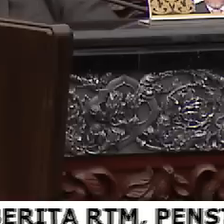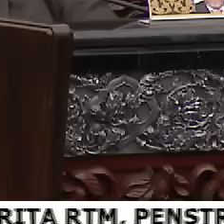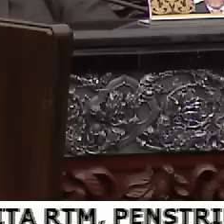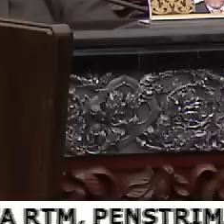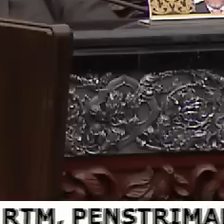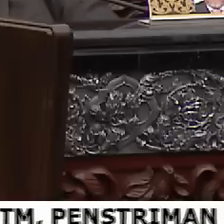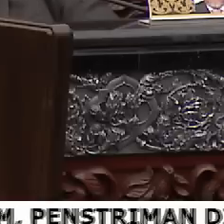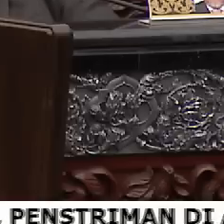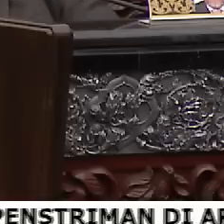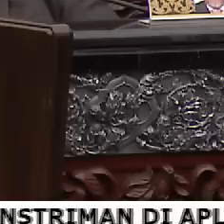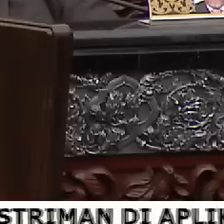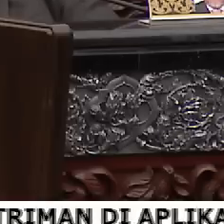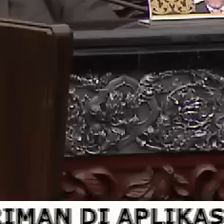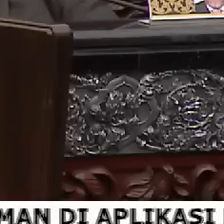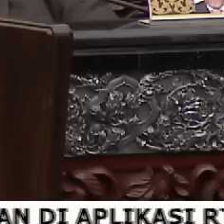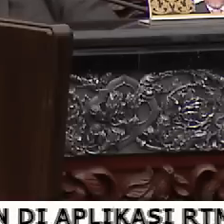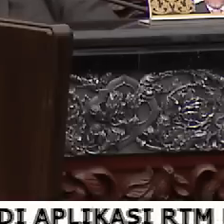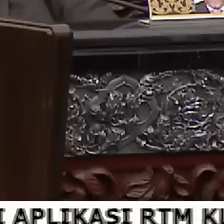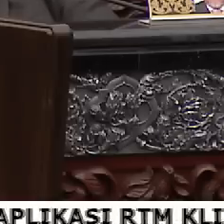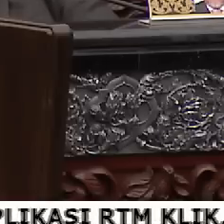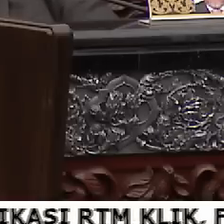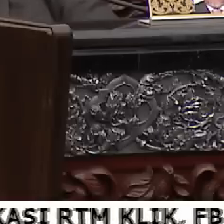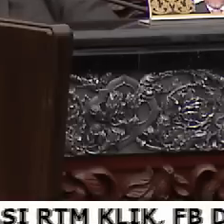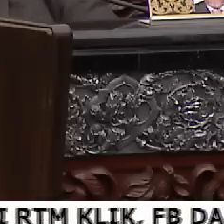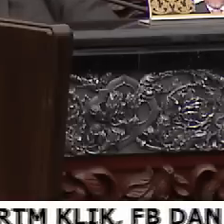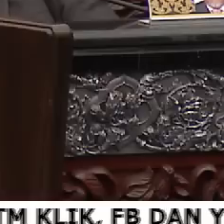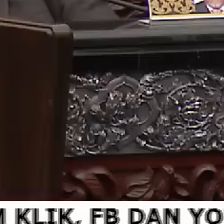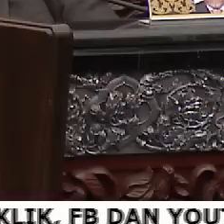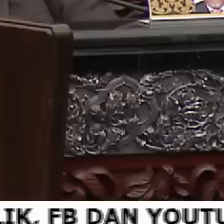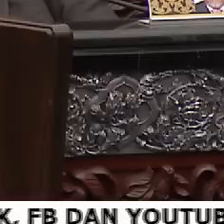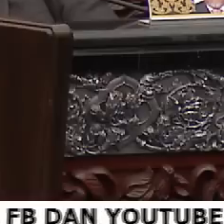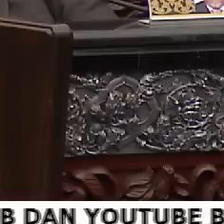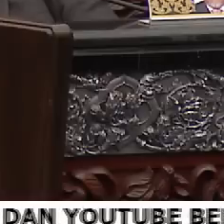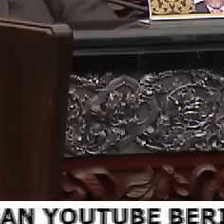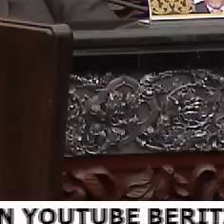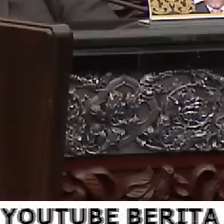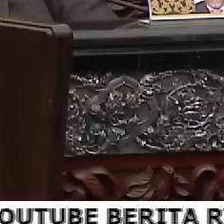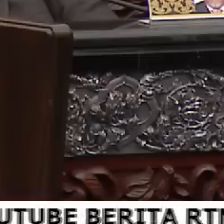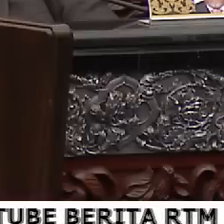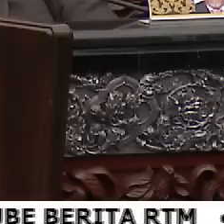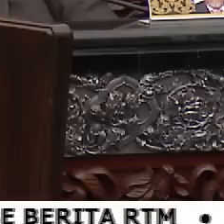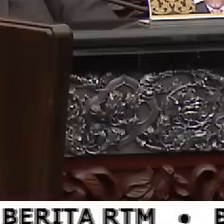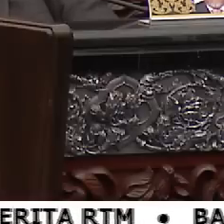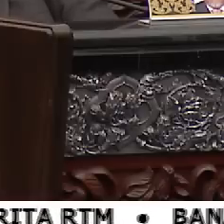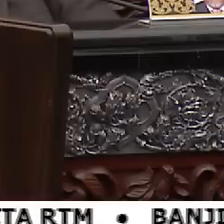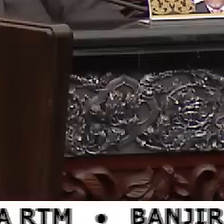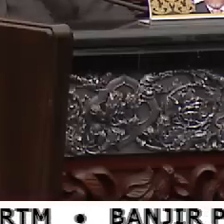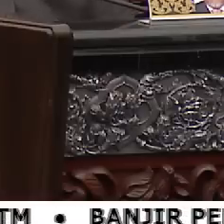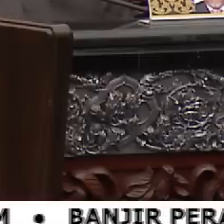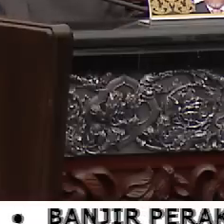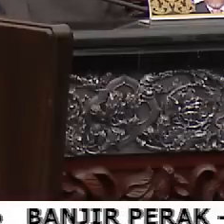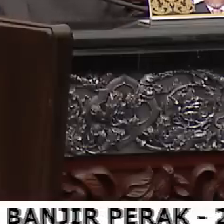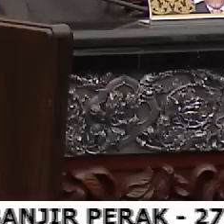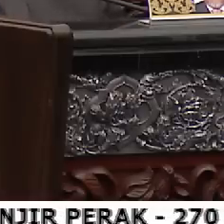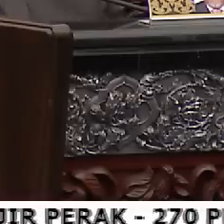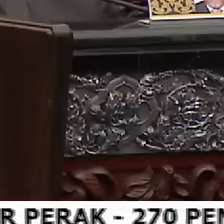sistem, perisian komputer, dari segi apa, sama ada sistem yang ada, polis tu pun tak setuju. Dia kata kita kena, kalau lihat, RFID kena